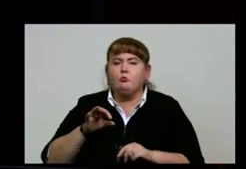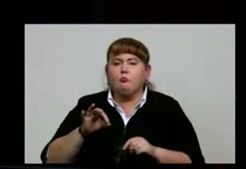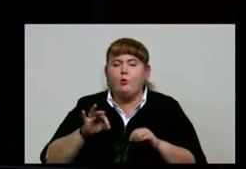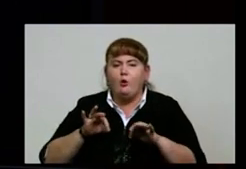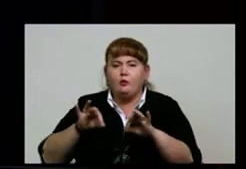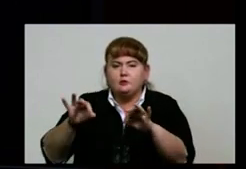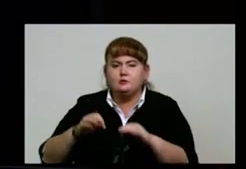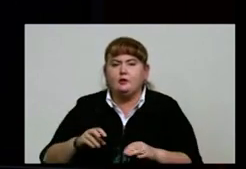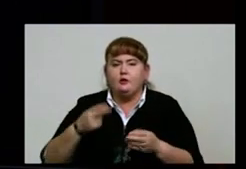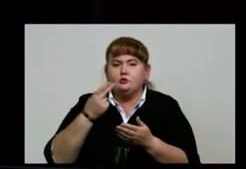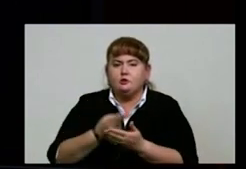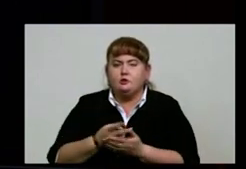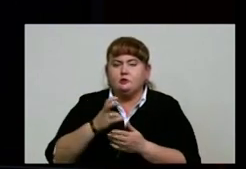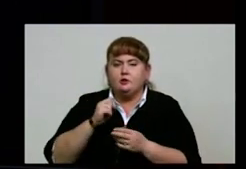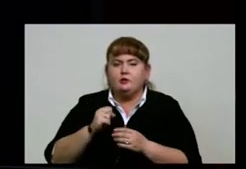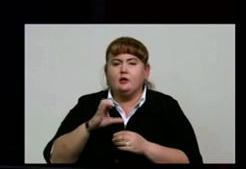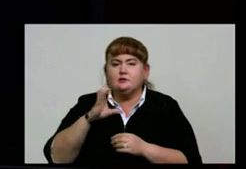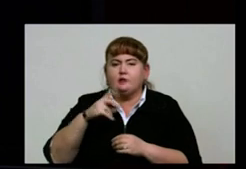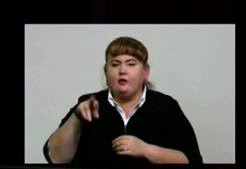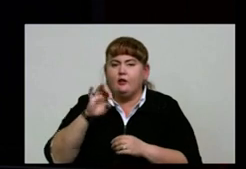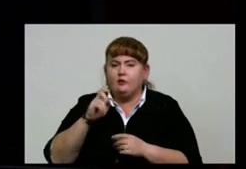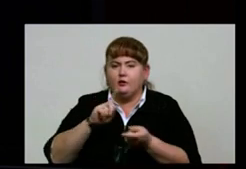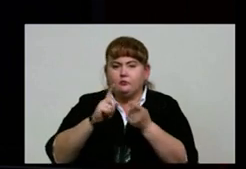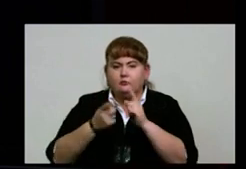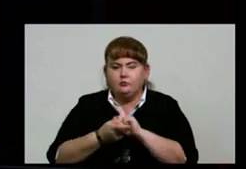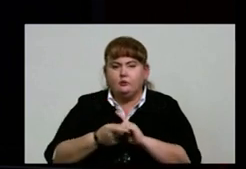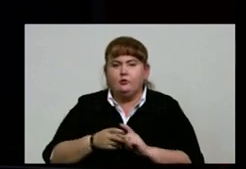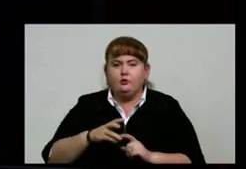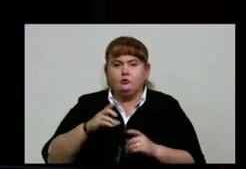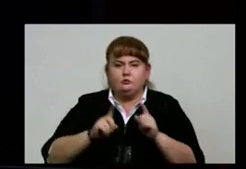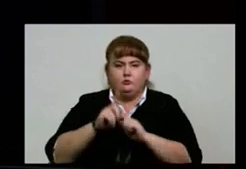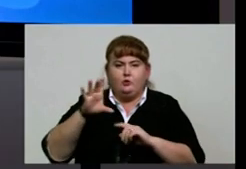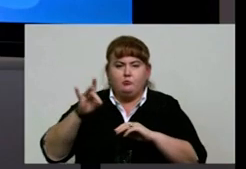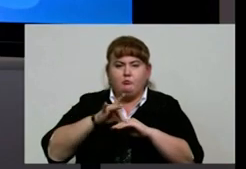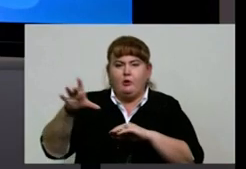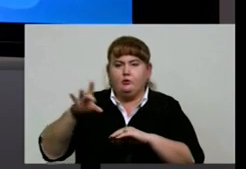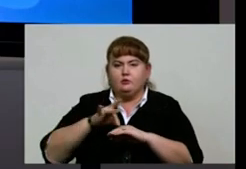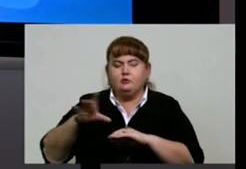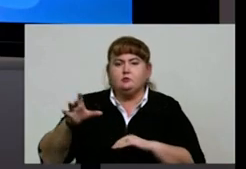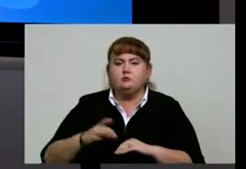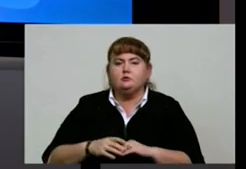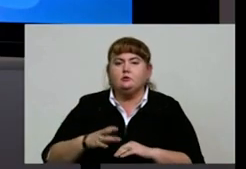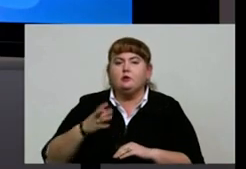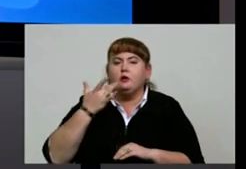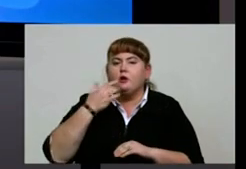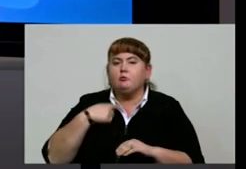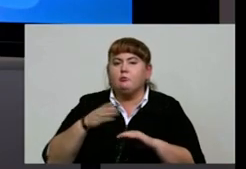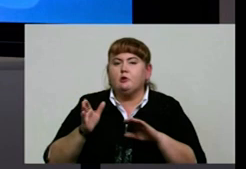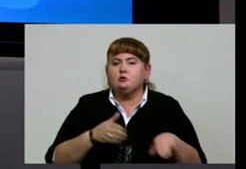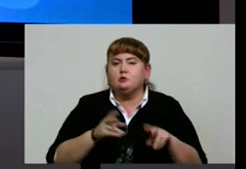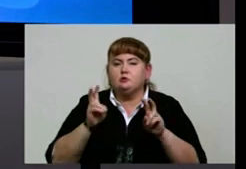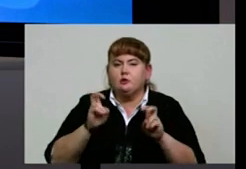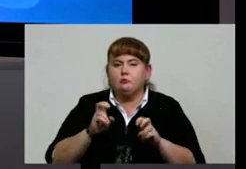рельсы, лежащие на складах через некоторое время, оказываются намагниченными? Теперь, когда мы прошли тему, вы